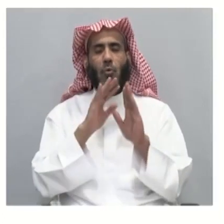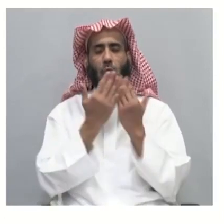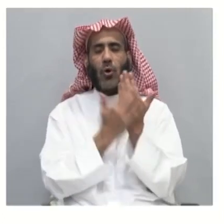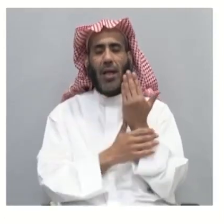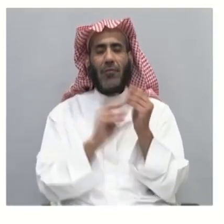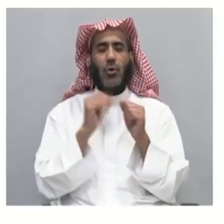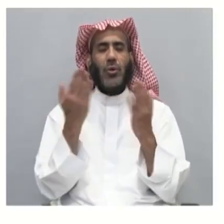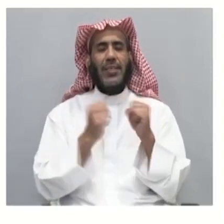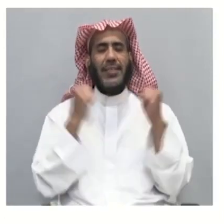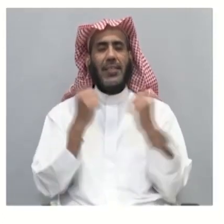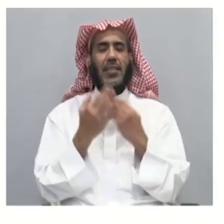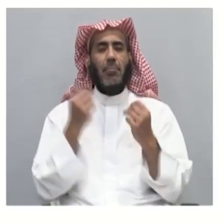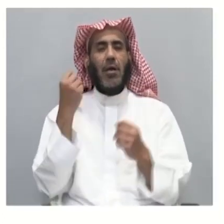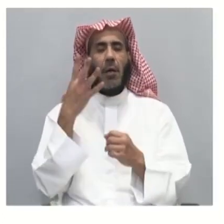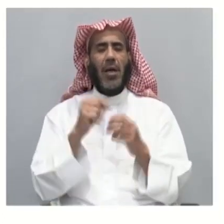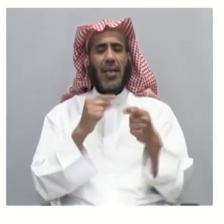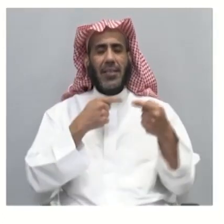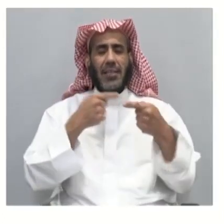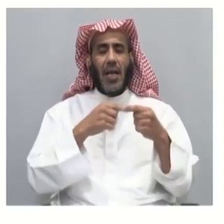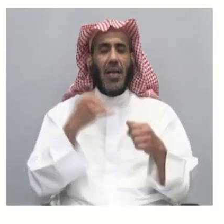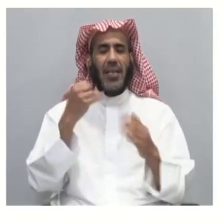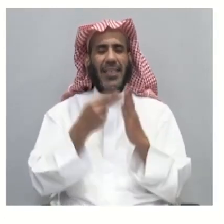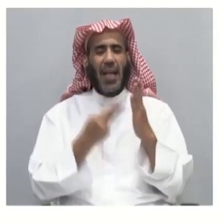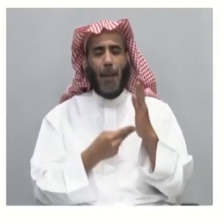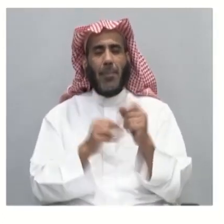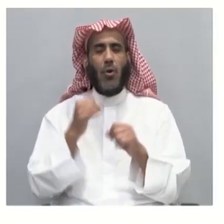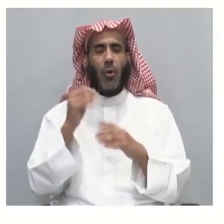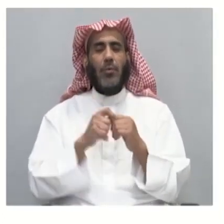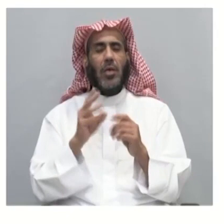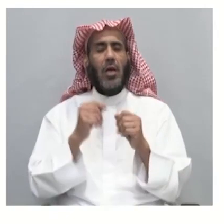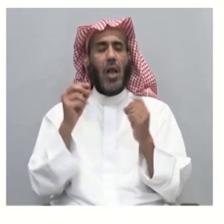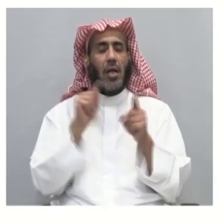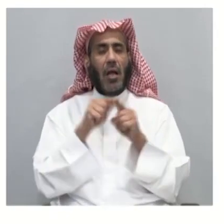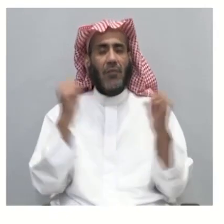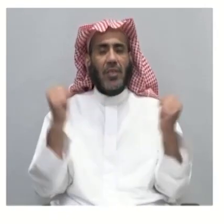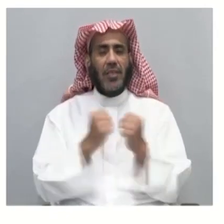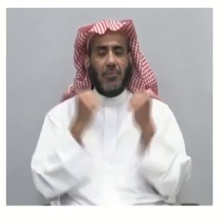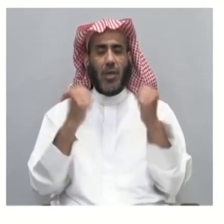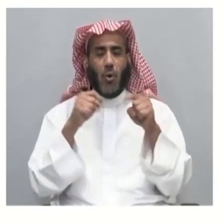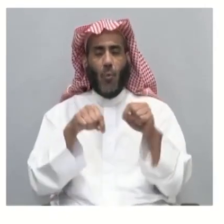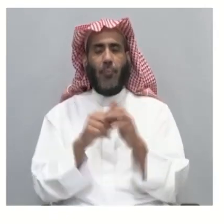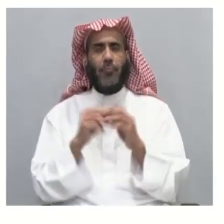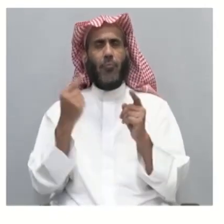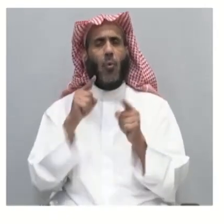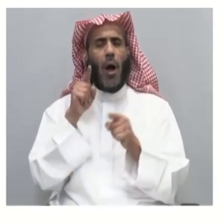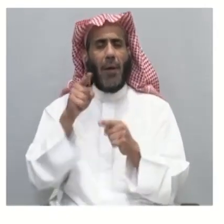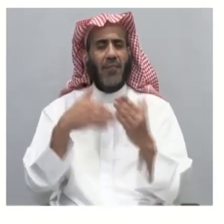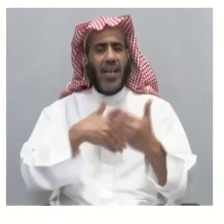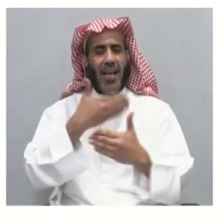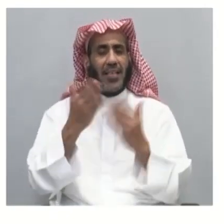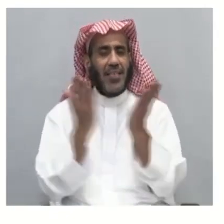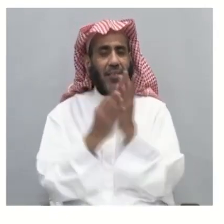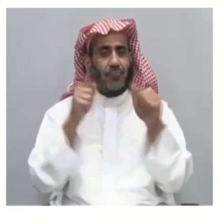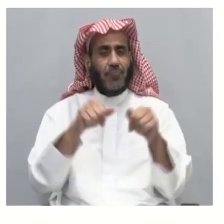الرابعه كفايه الاتصال الكتابي الكتابه الادبيه واذكر بالاهداف التدريبيه سريعا فاقول يتوقع منك في نهايه هذه